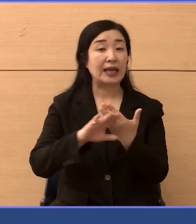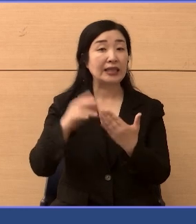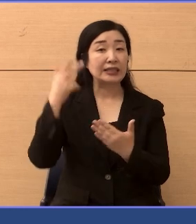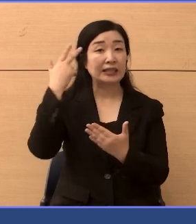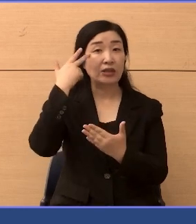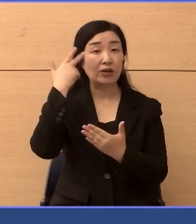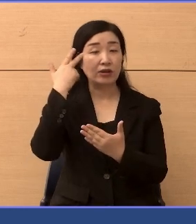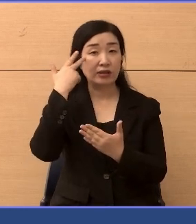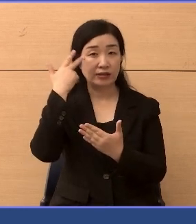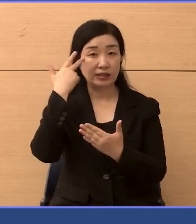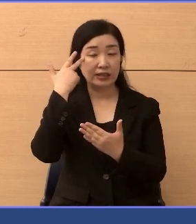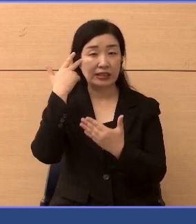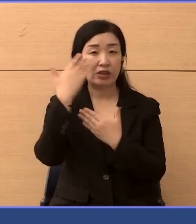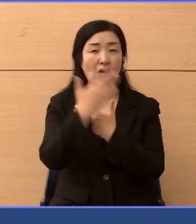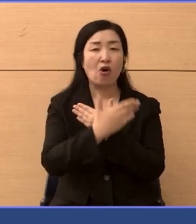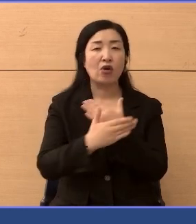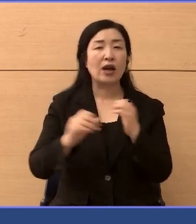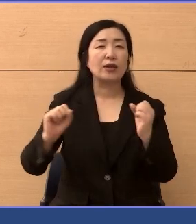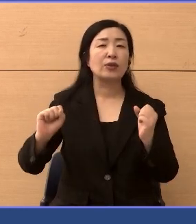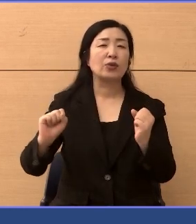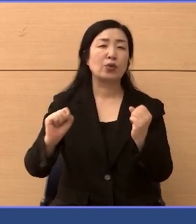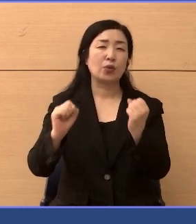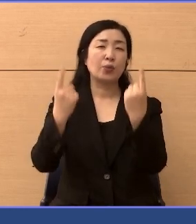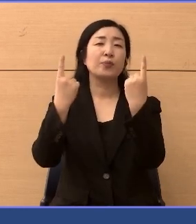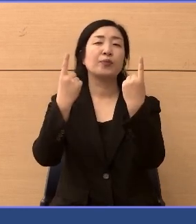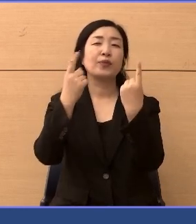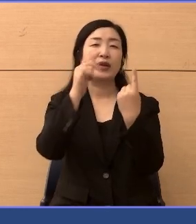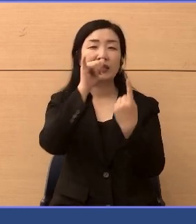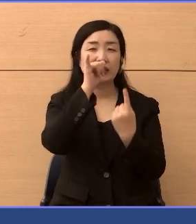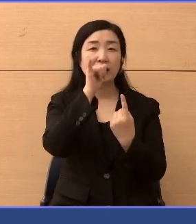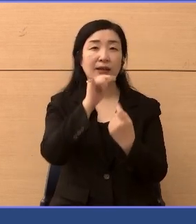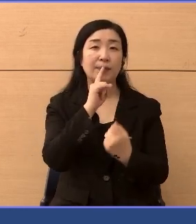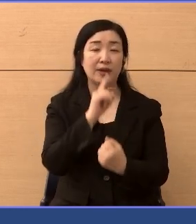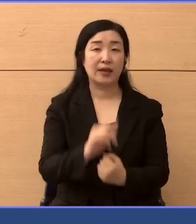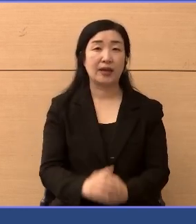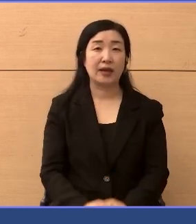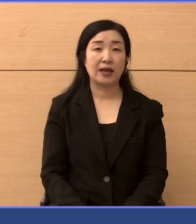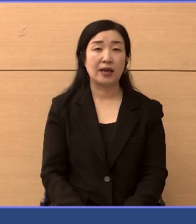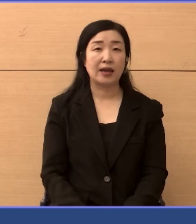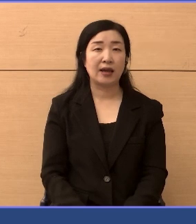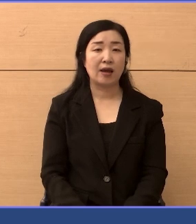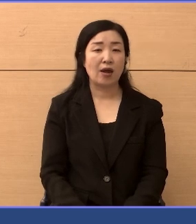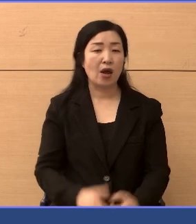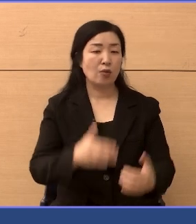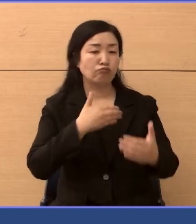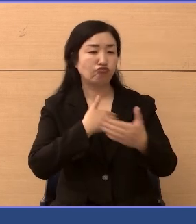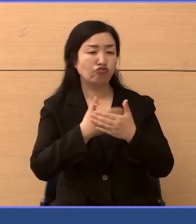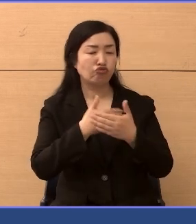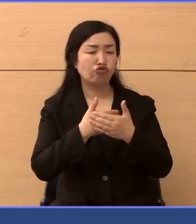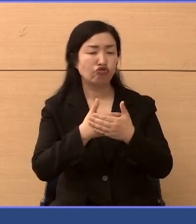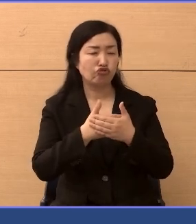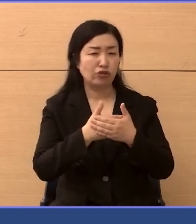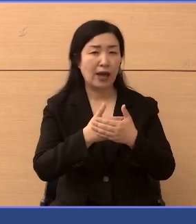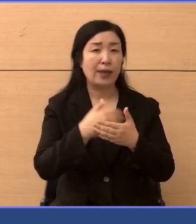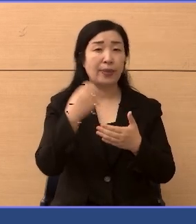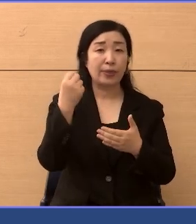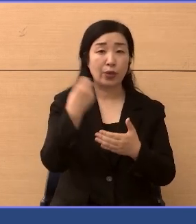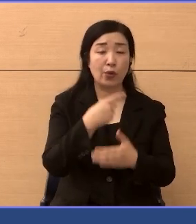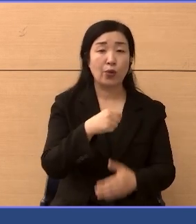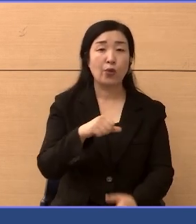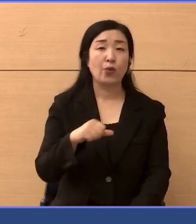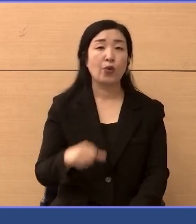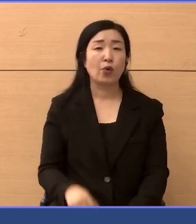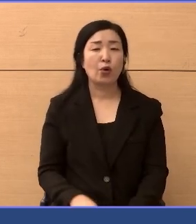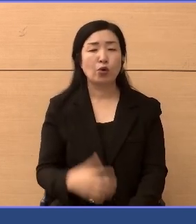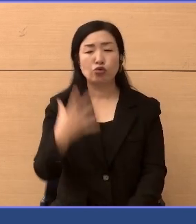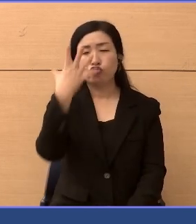정신 commonly 건강 이슈와 동반되는 경우가 anxiety, 많다라는 OCD, 것입니다. depression, OCD, 불안증, ADHD, 그리고 and